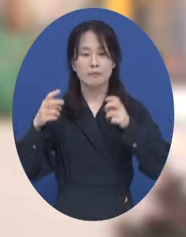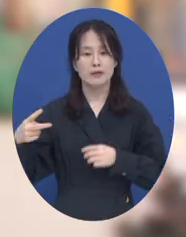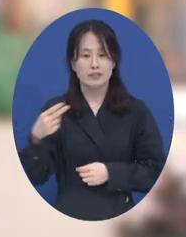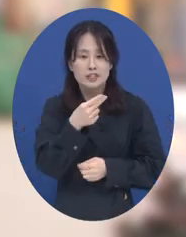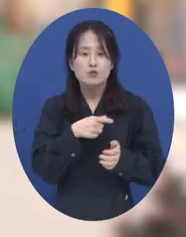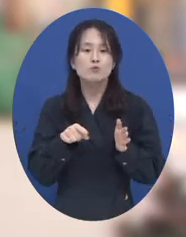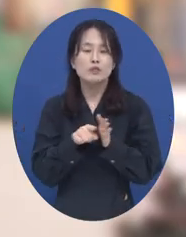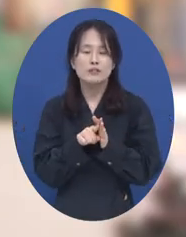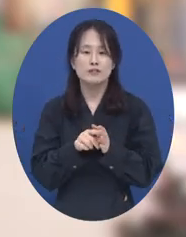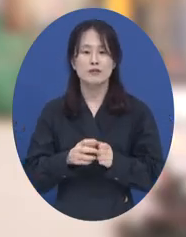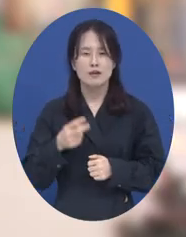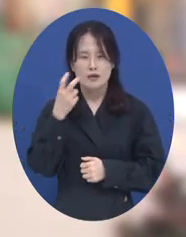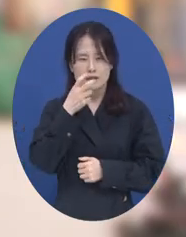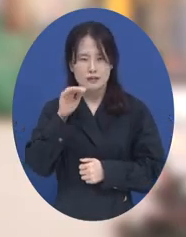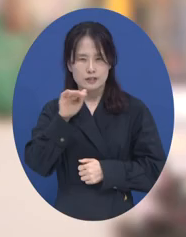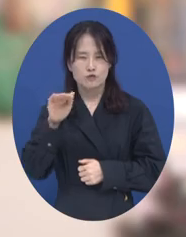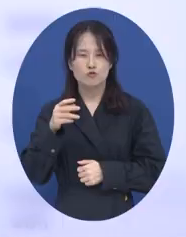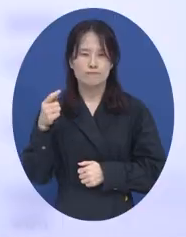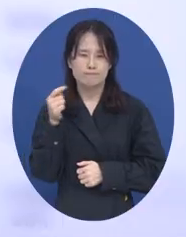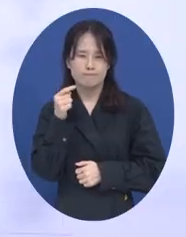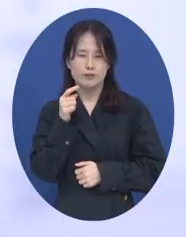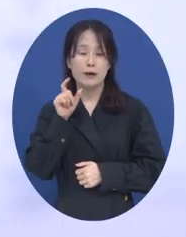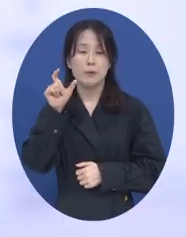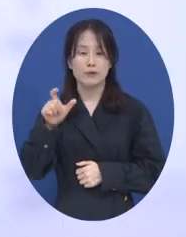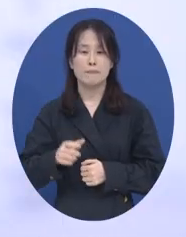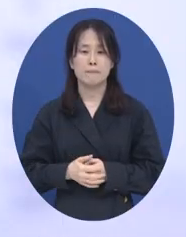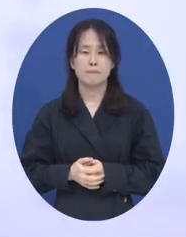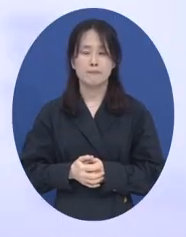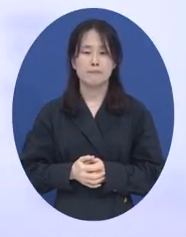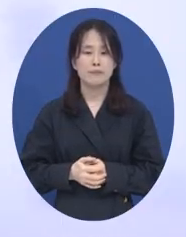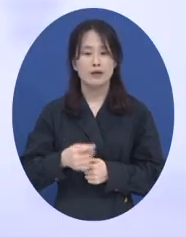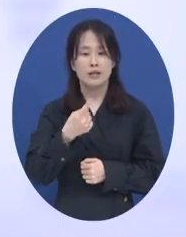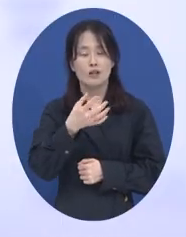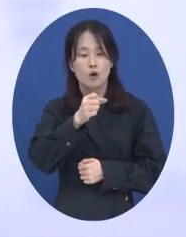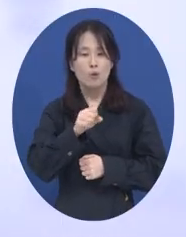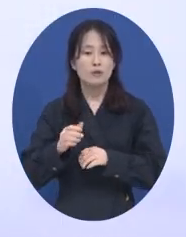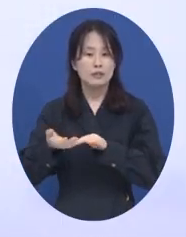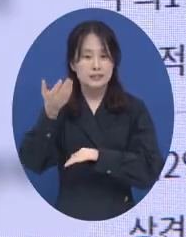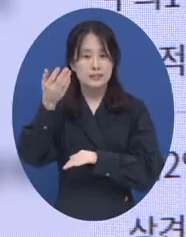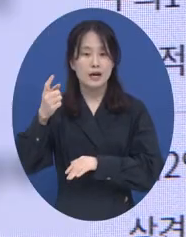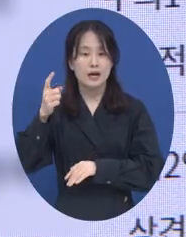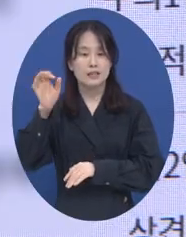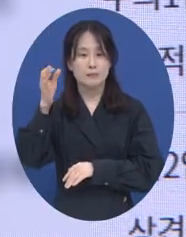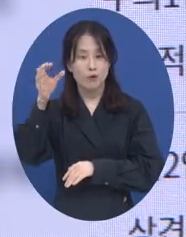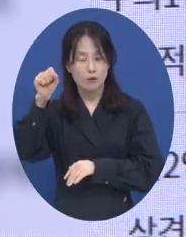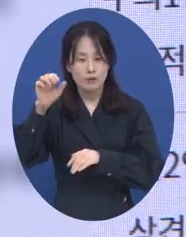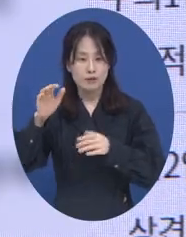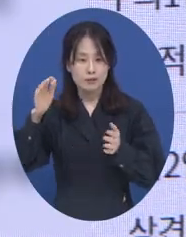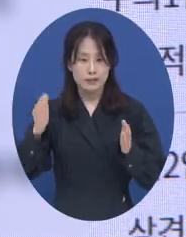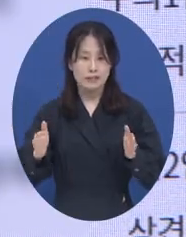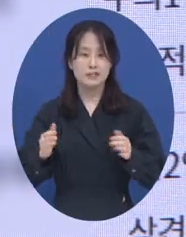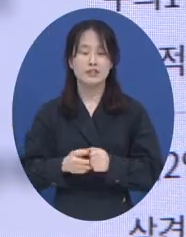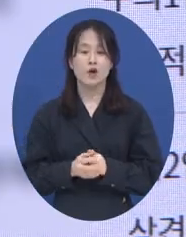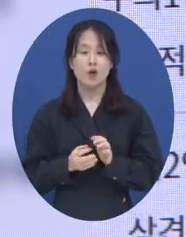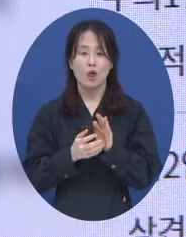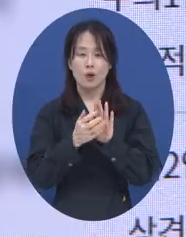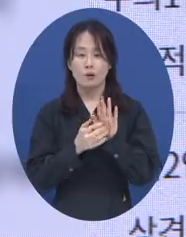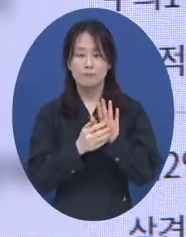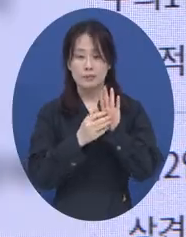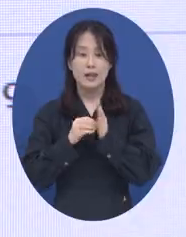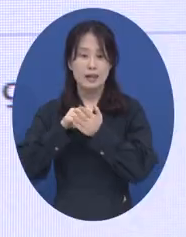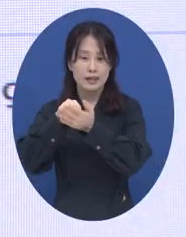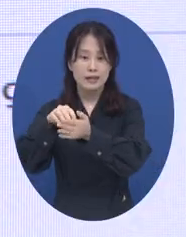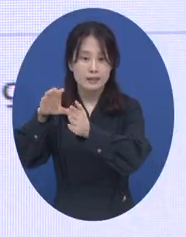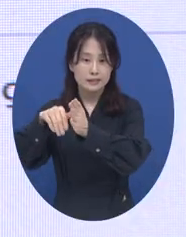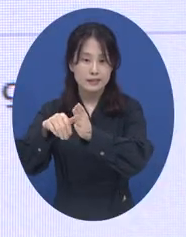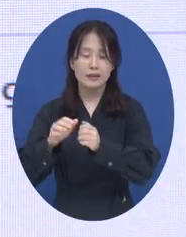위해 단속기 준을 강화합니다 기존 1억원 이상 10억원 미만 지역 제한 경쟁 입찰에서 앞으로